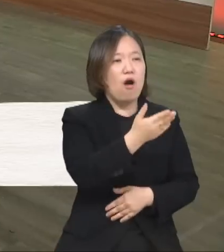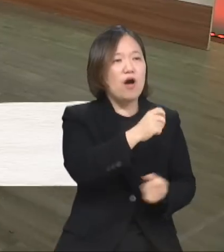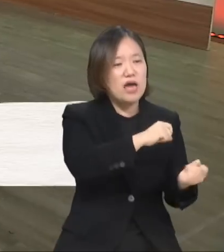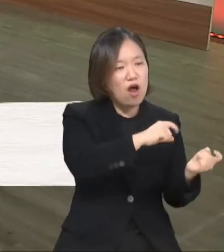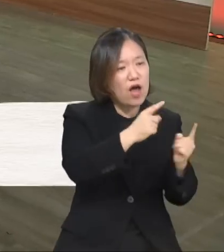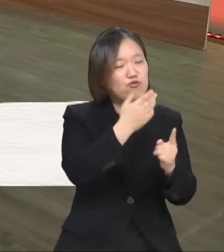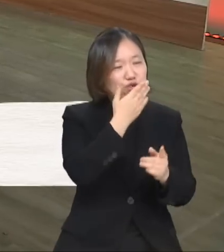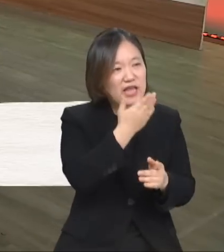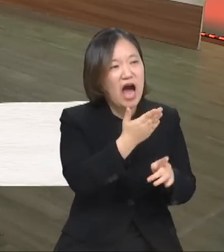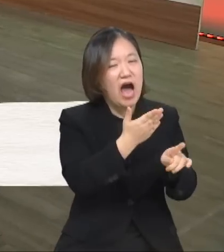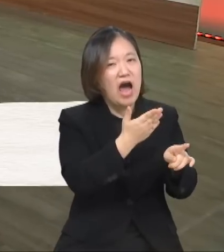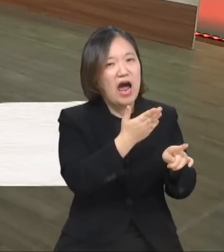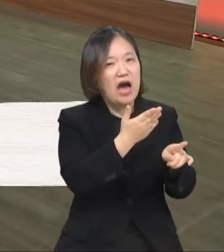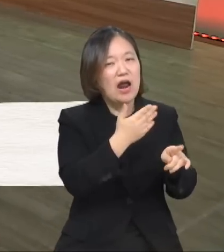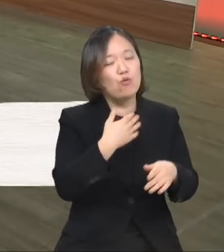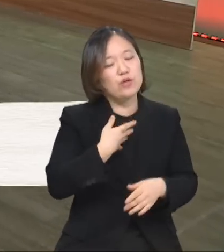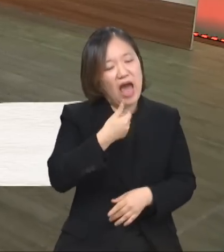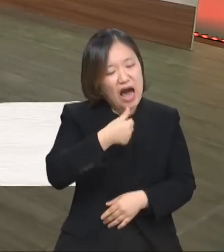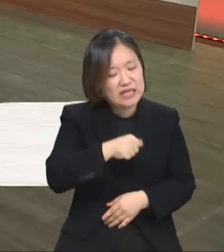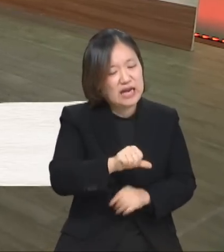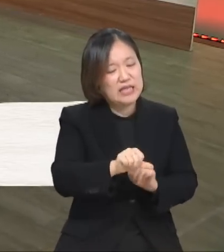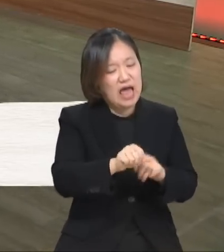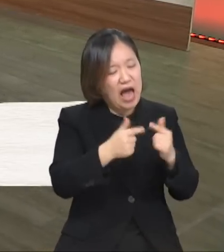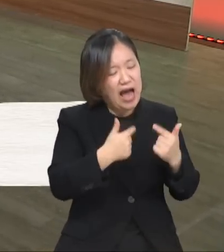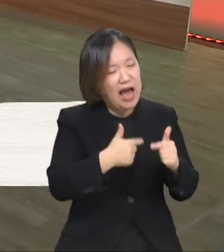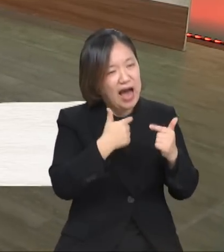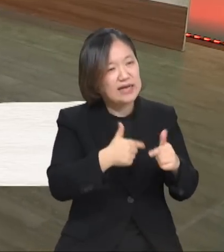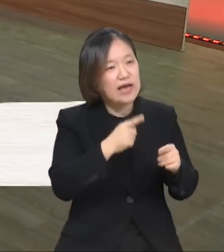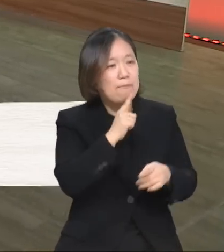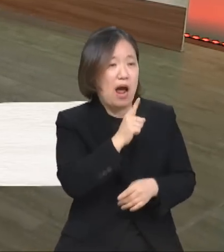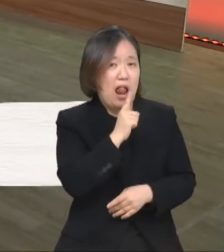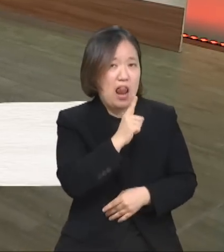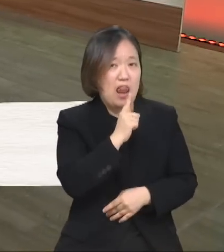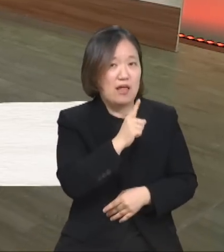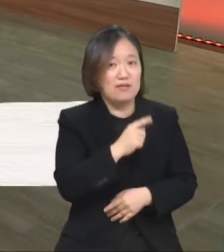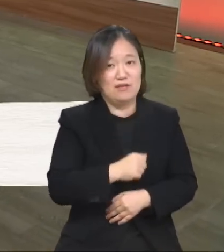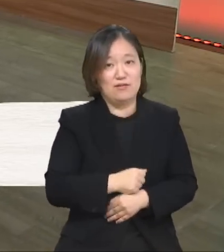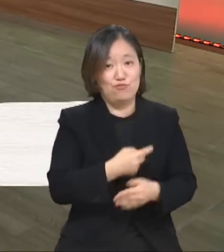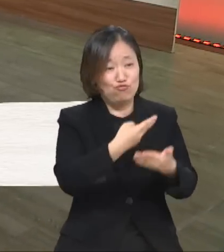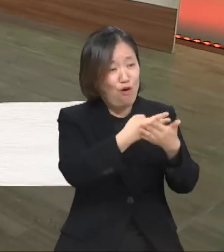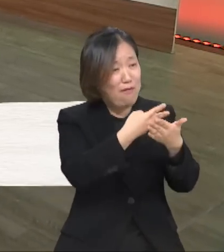병원 갈 때마다 귀에 속삭여 주었습니다